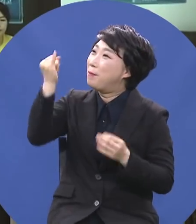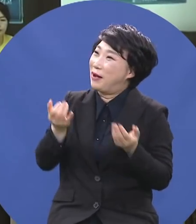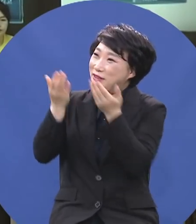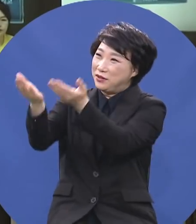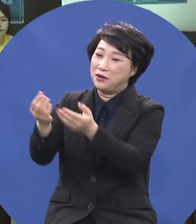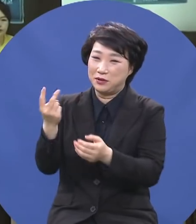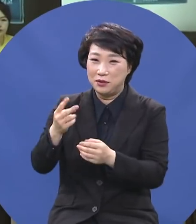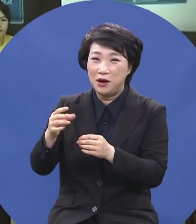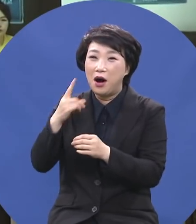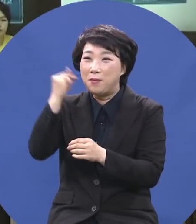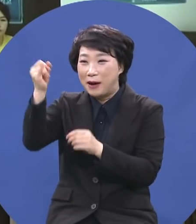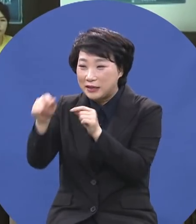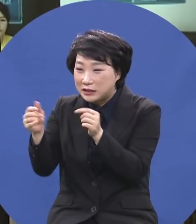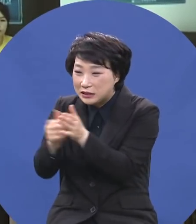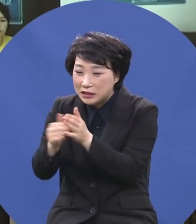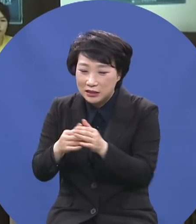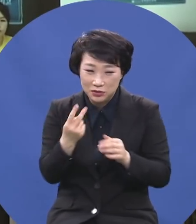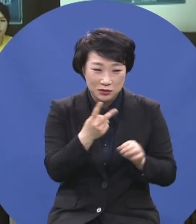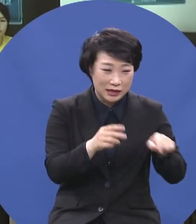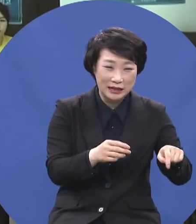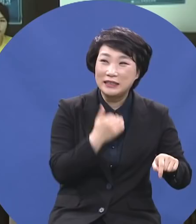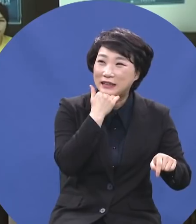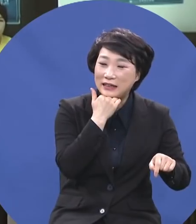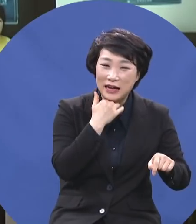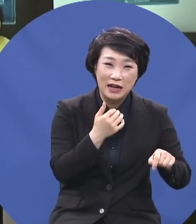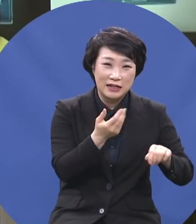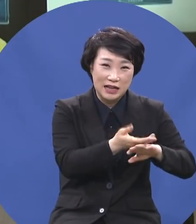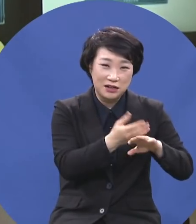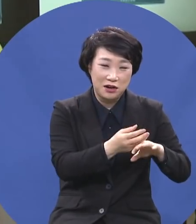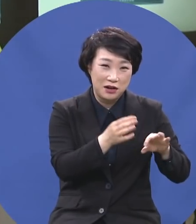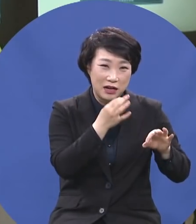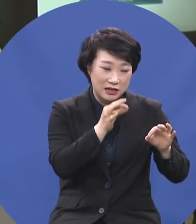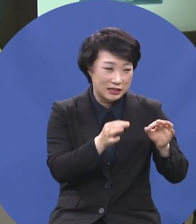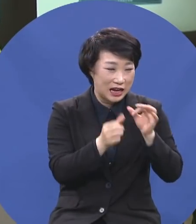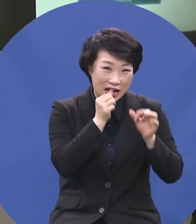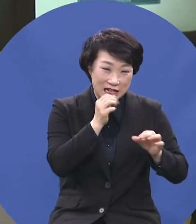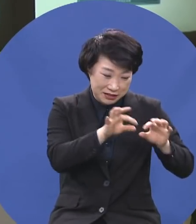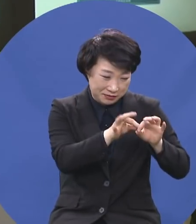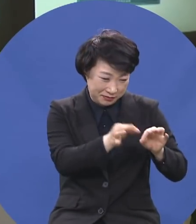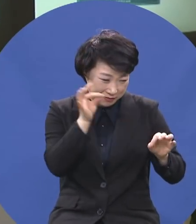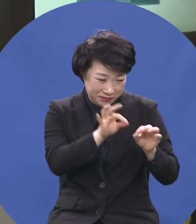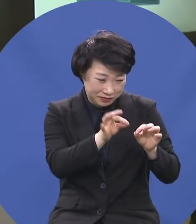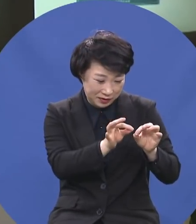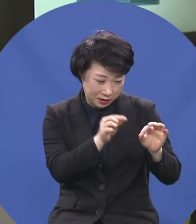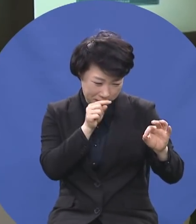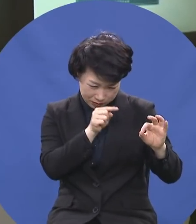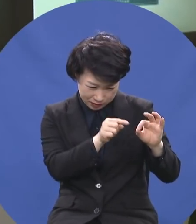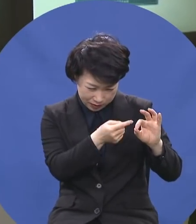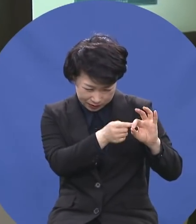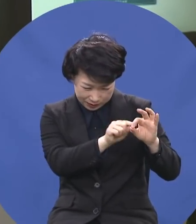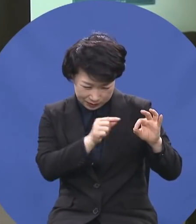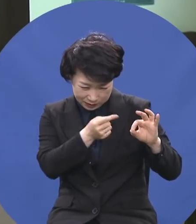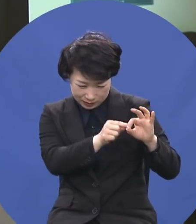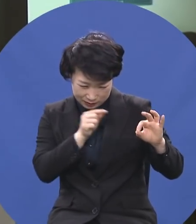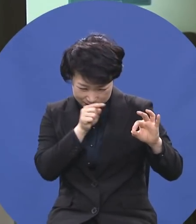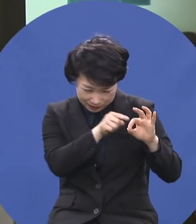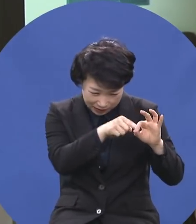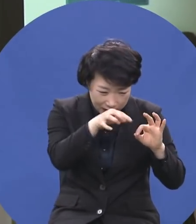해드리고 이렇게 엄마가 바느질할 때 밤새도록 어둡때는 그럴 때가 있습니다. 그때 어머니가